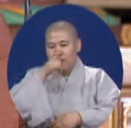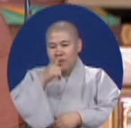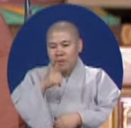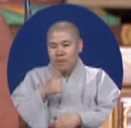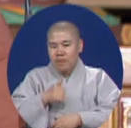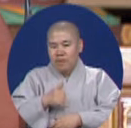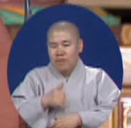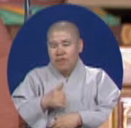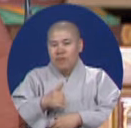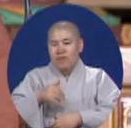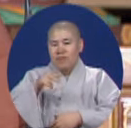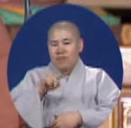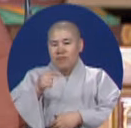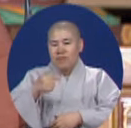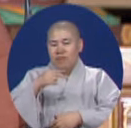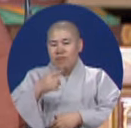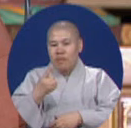이게 전부 전도예요.